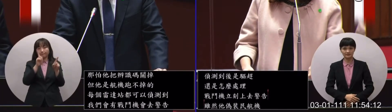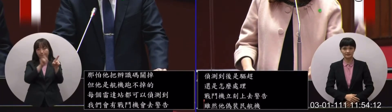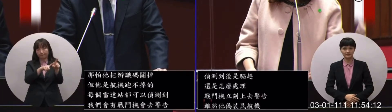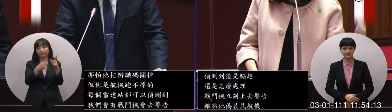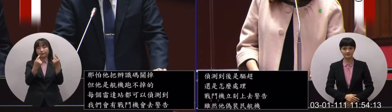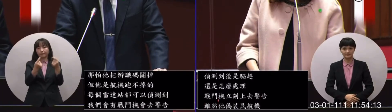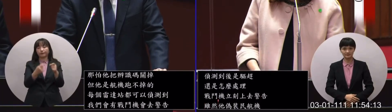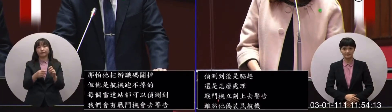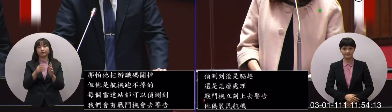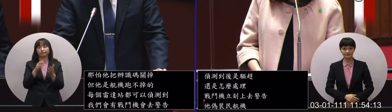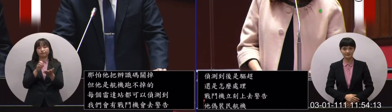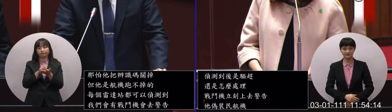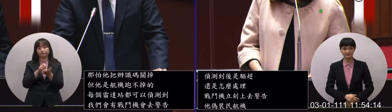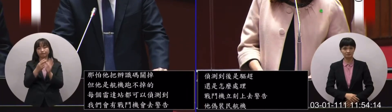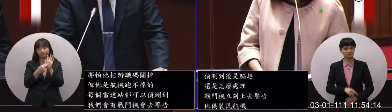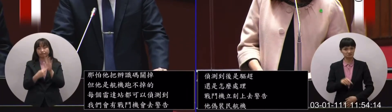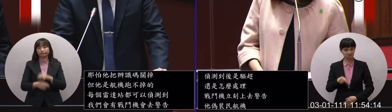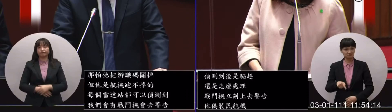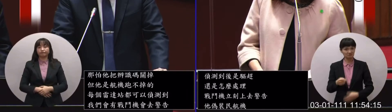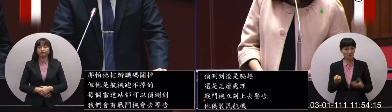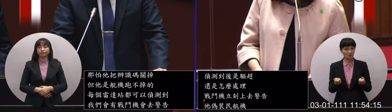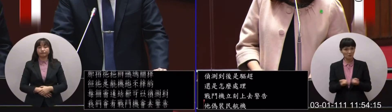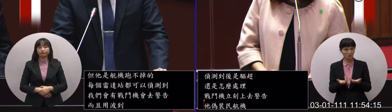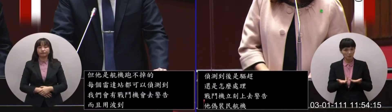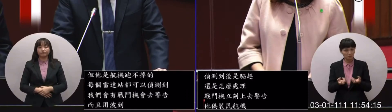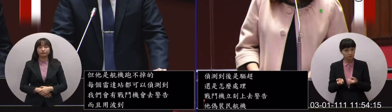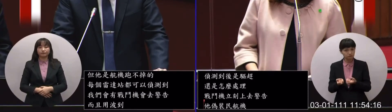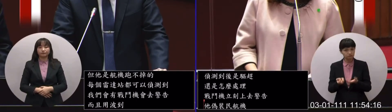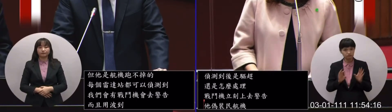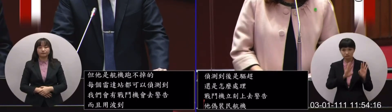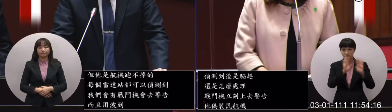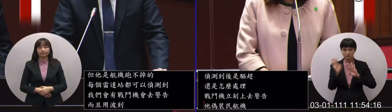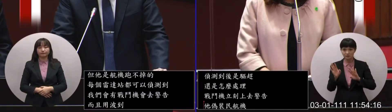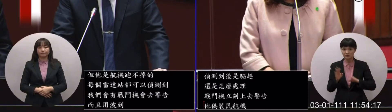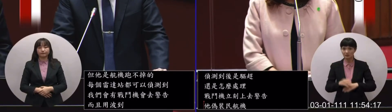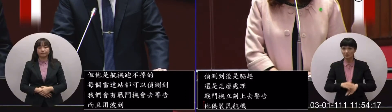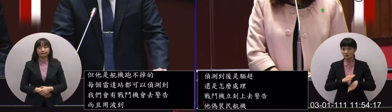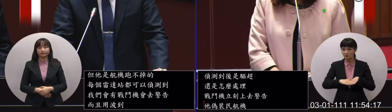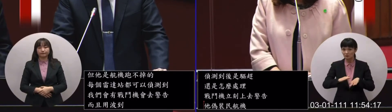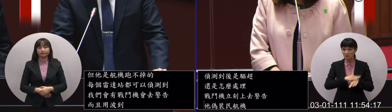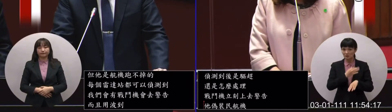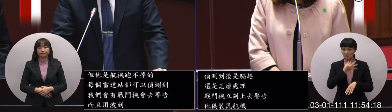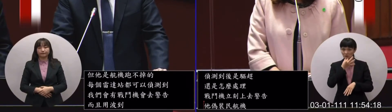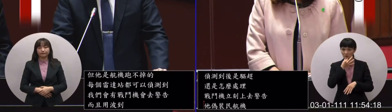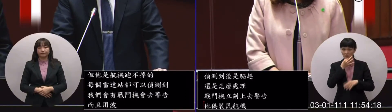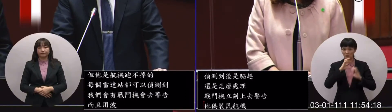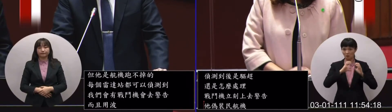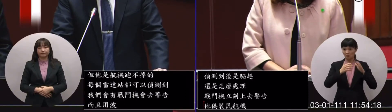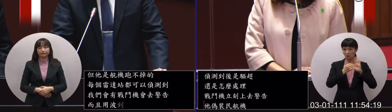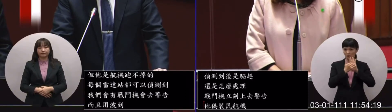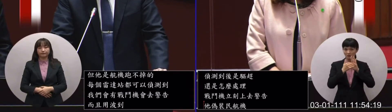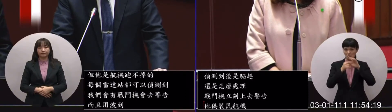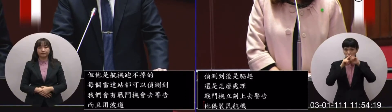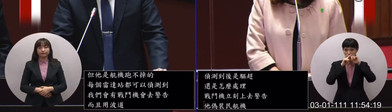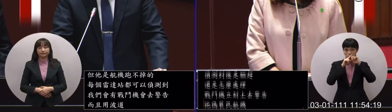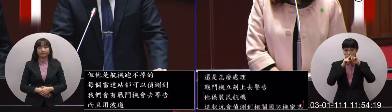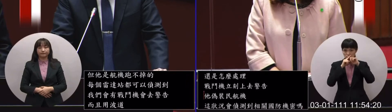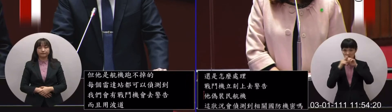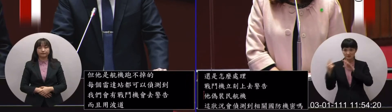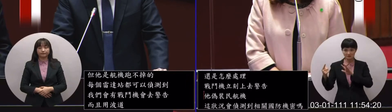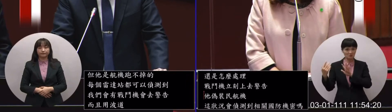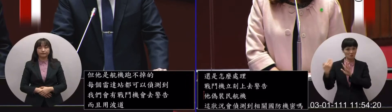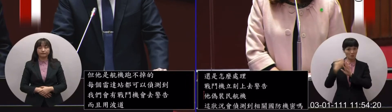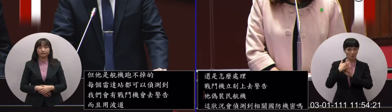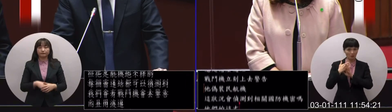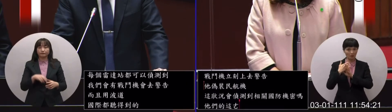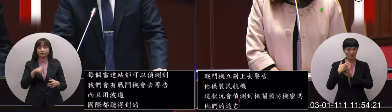规定来做处理。 那这个状况会侦测到我们相关的一些国防的一些机密吗？他们的这个做法的话， 这